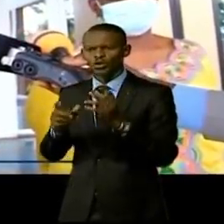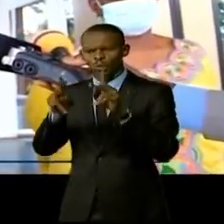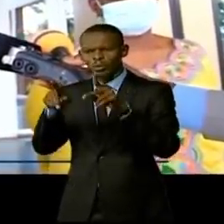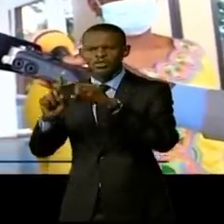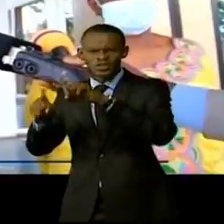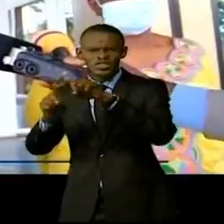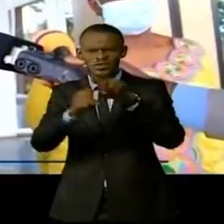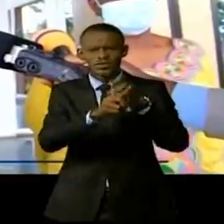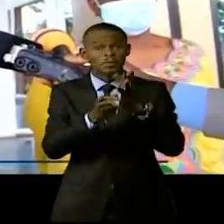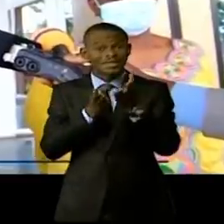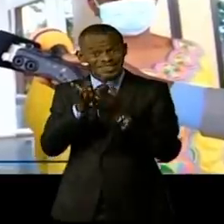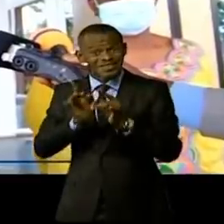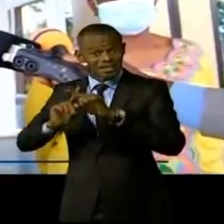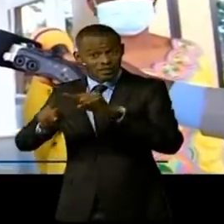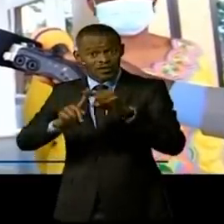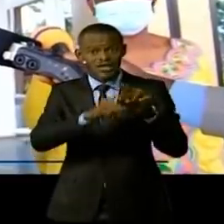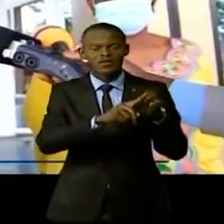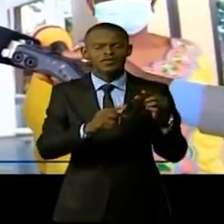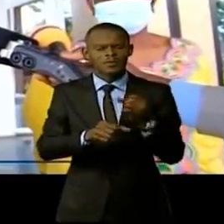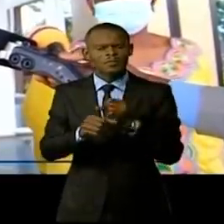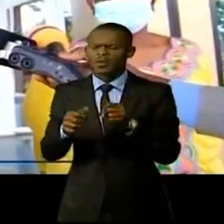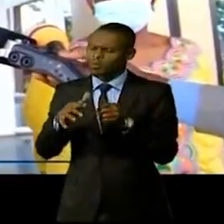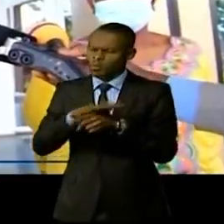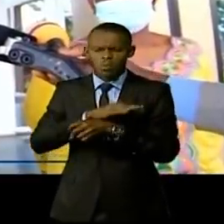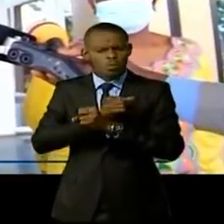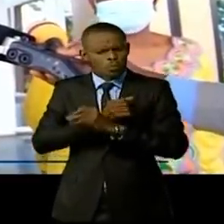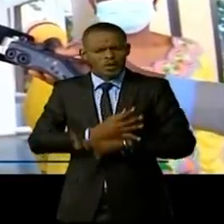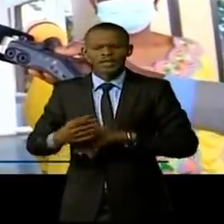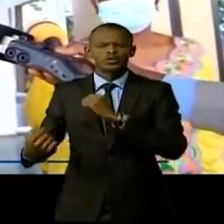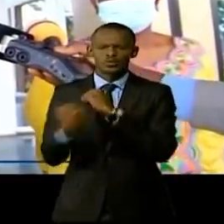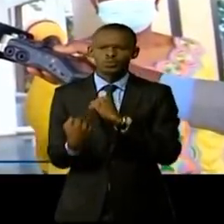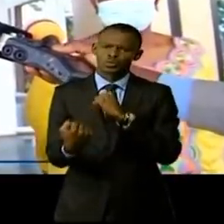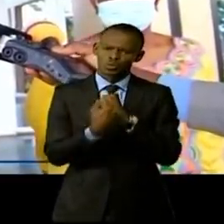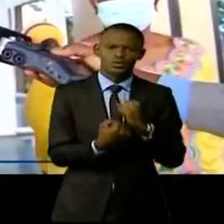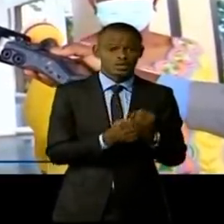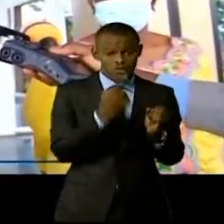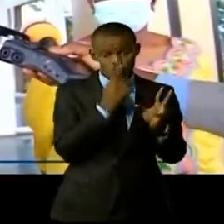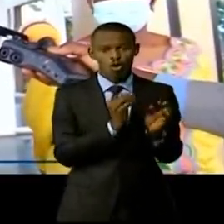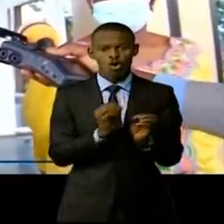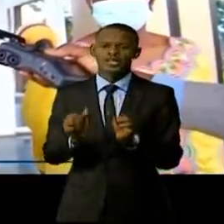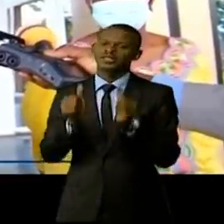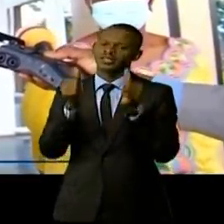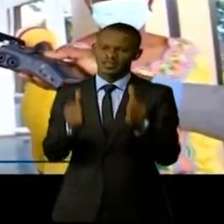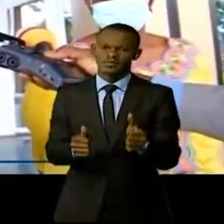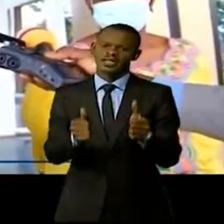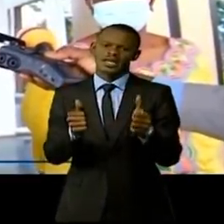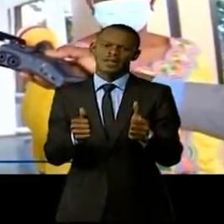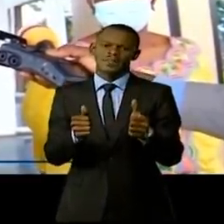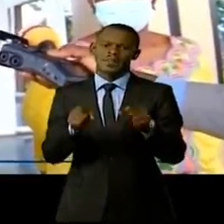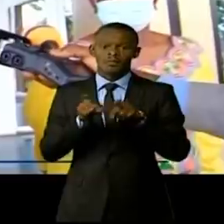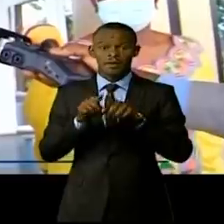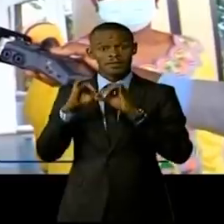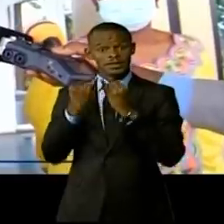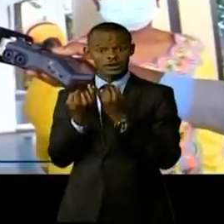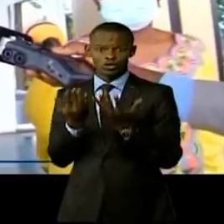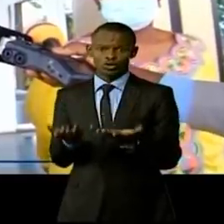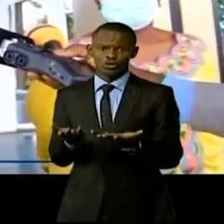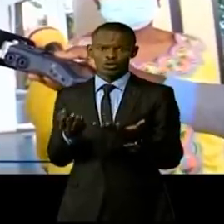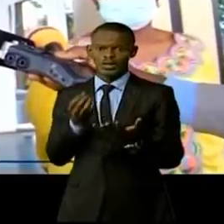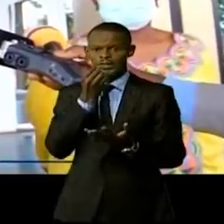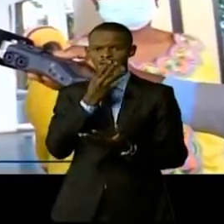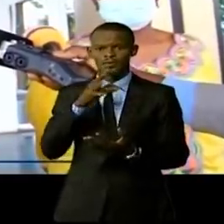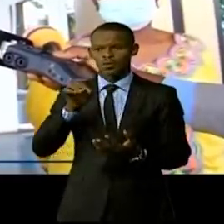services compétents sont pleinement disposés du côté des institutions 40, notamment les Nations